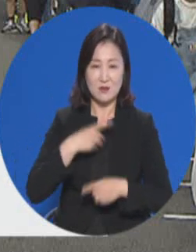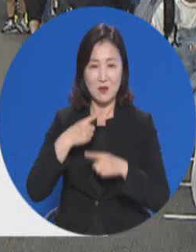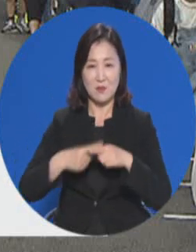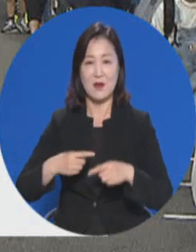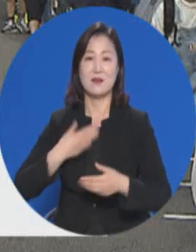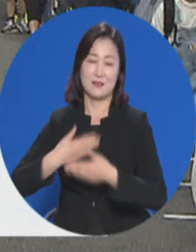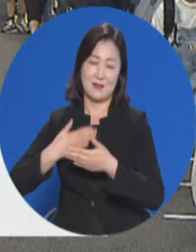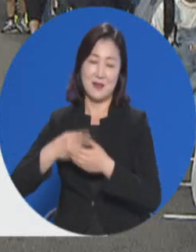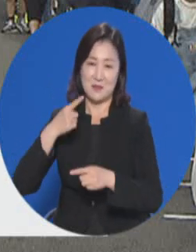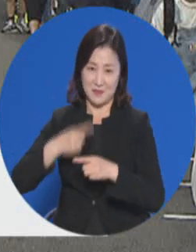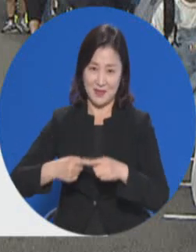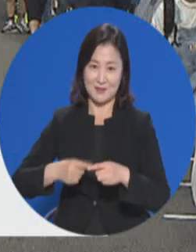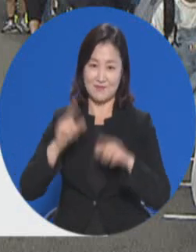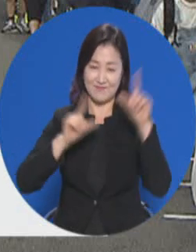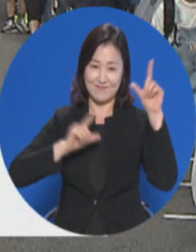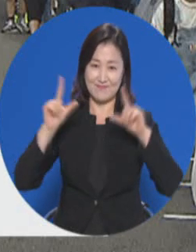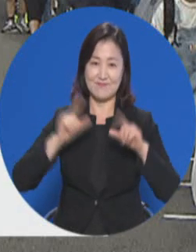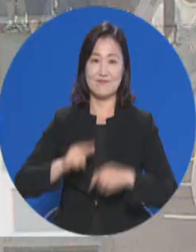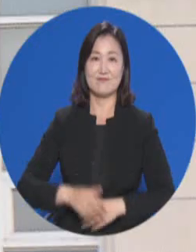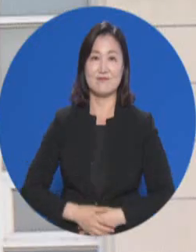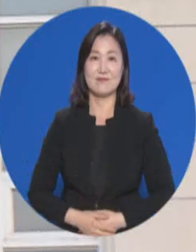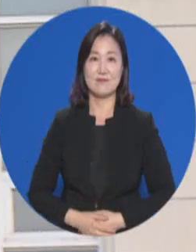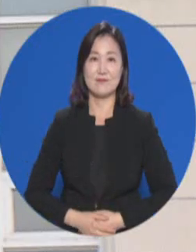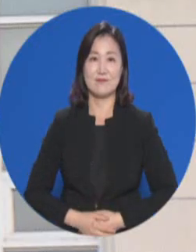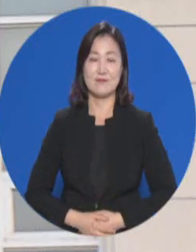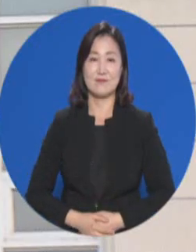반입니다. 강서영 기자입니다.